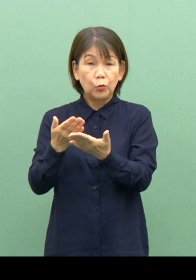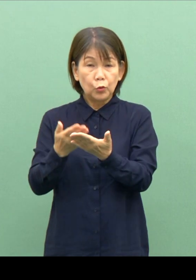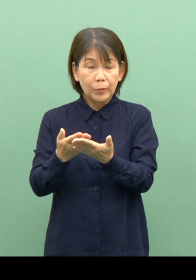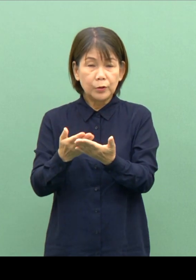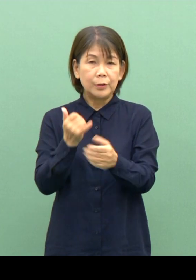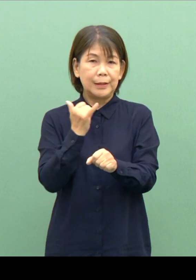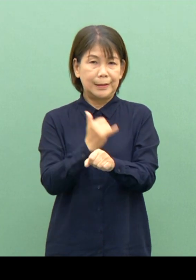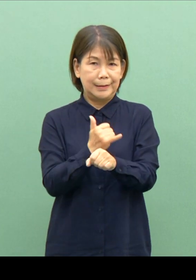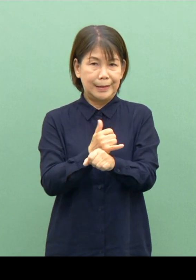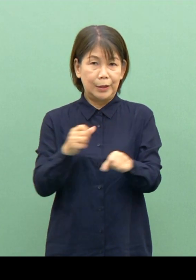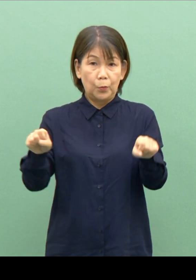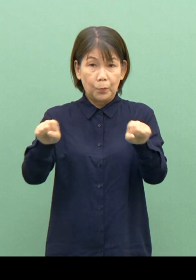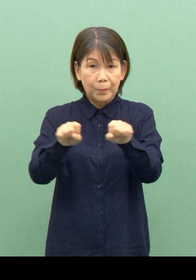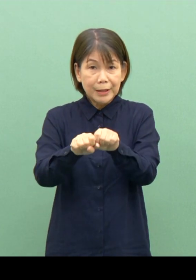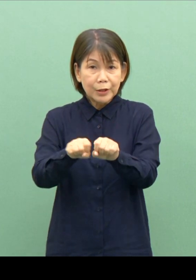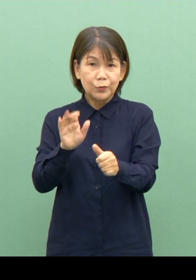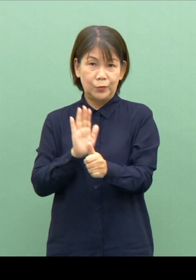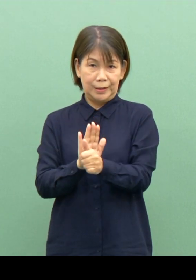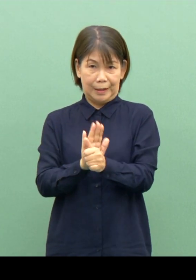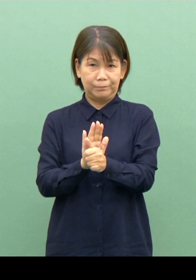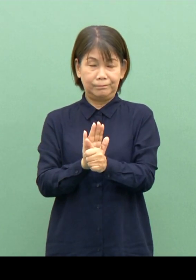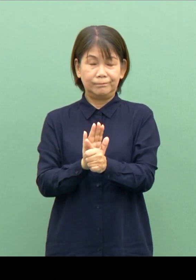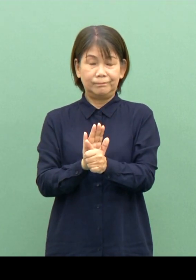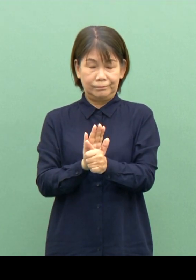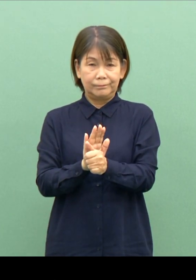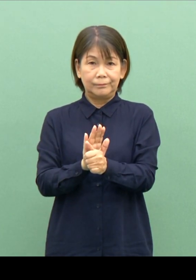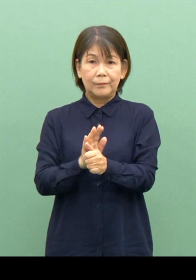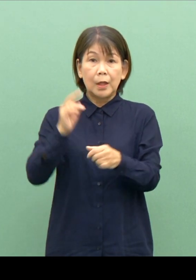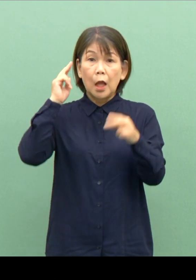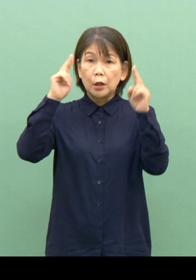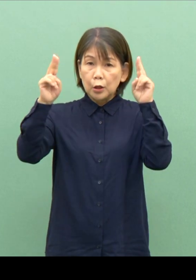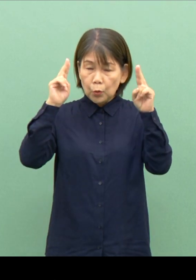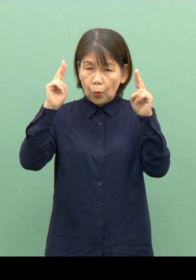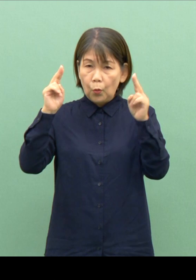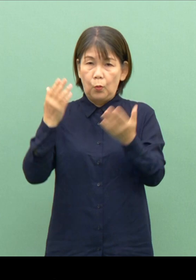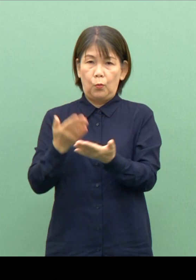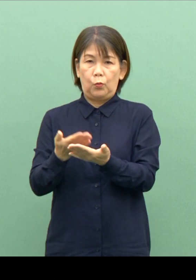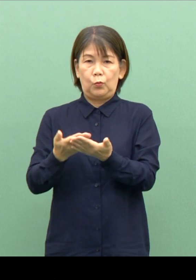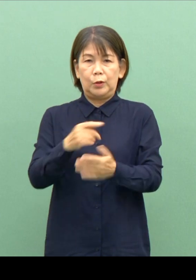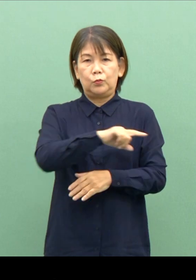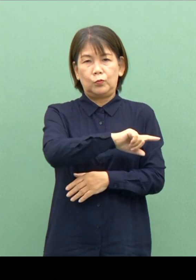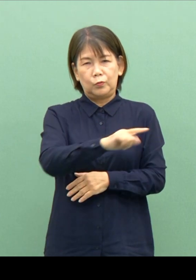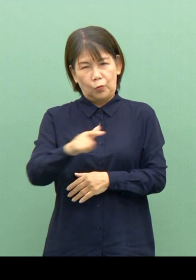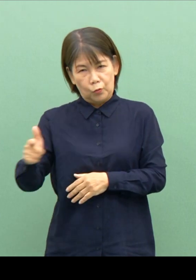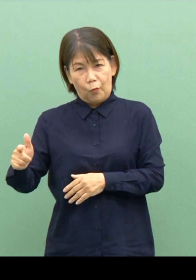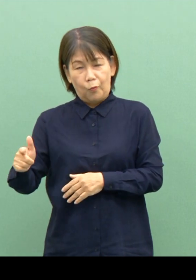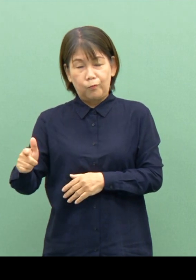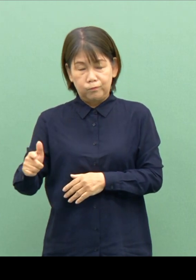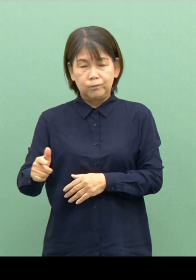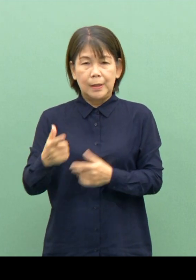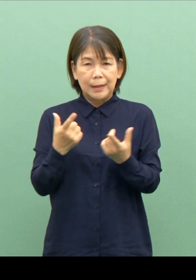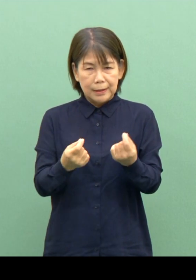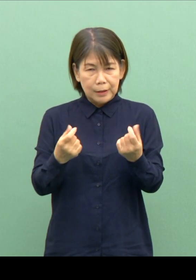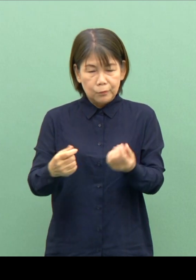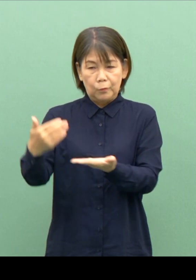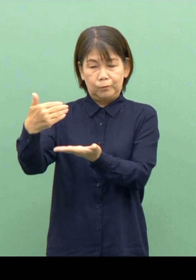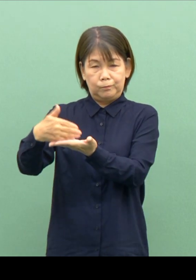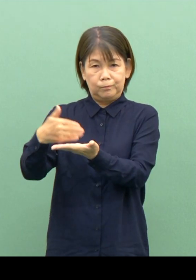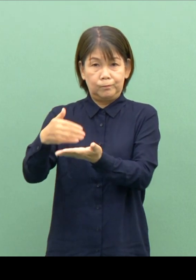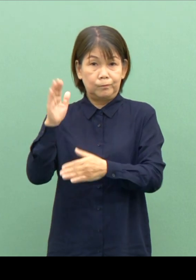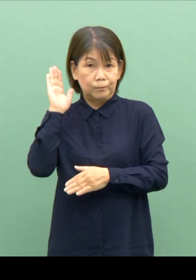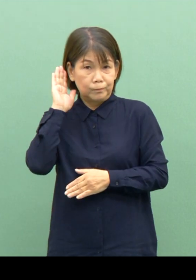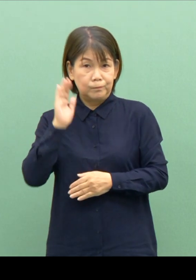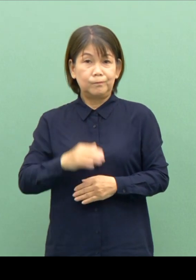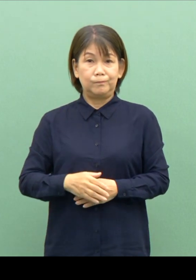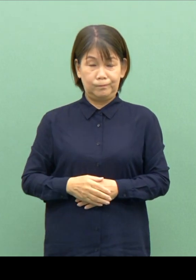援しております。 企業様の人材ニーズは様々ですので、まずは丁寧にヒアリングさせていただいております。職